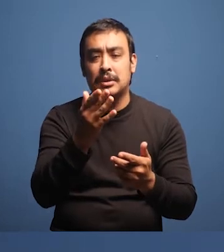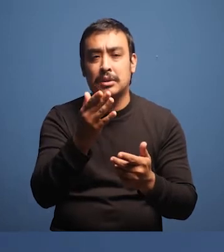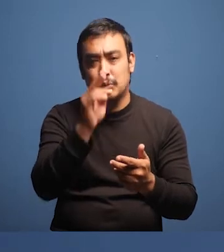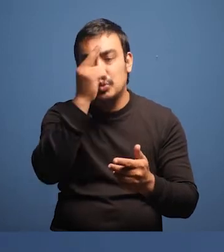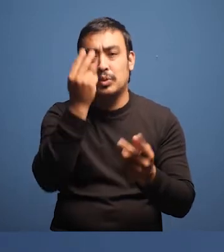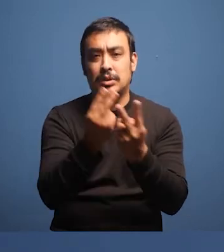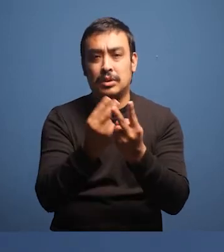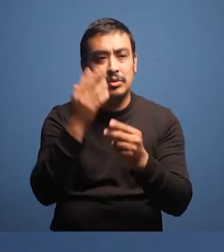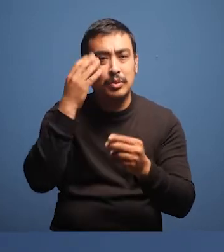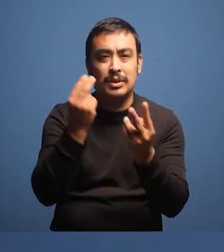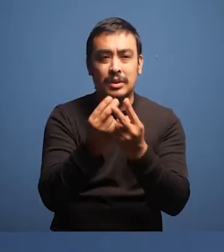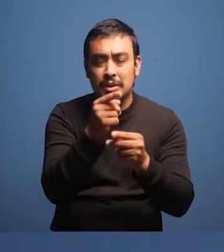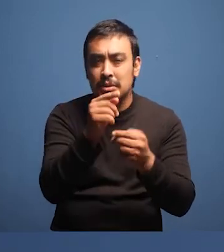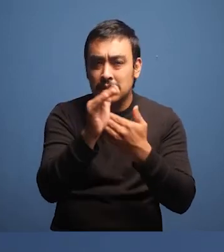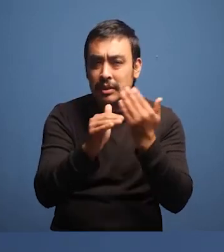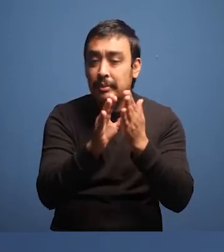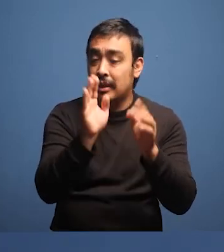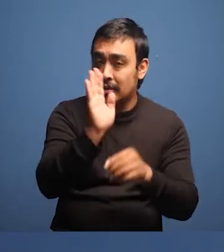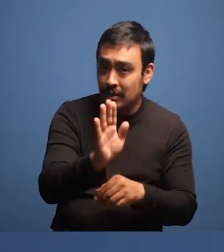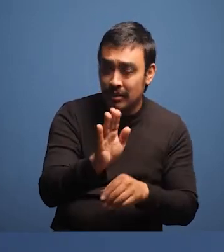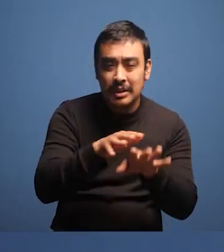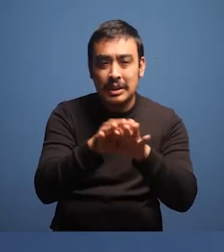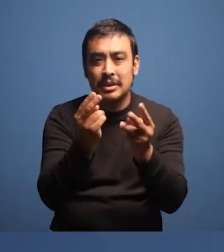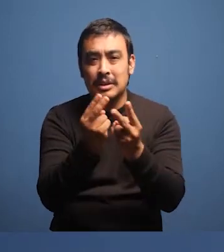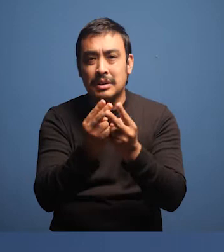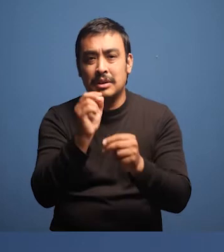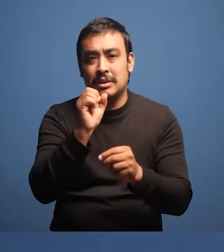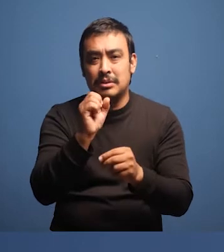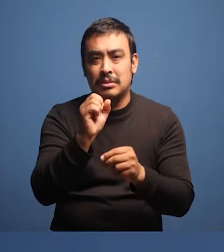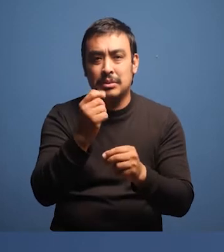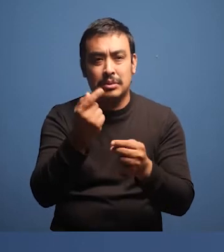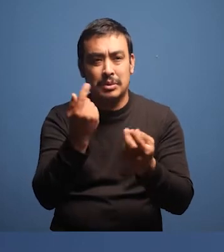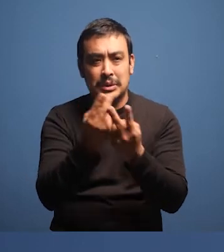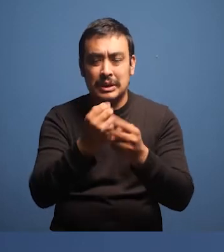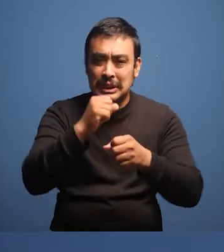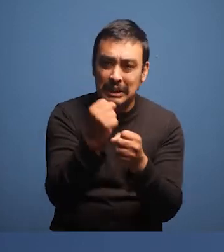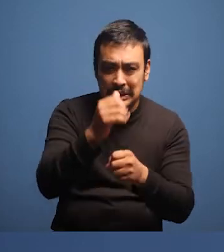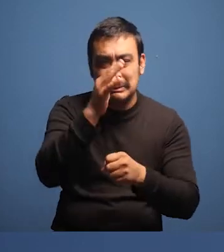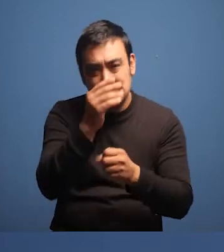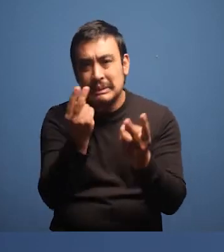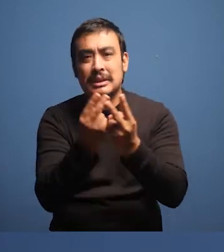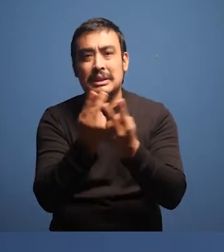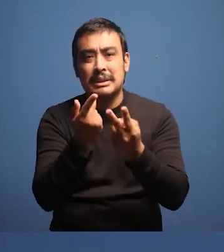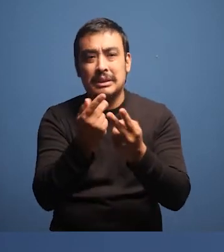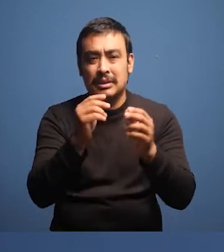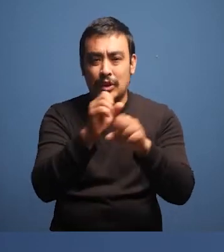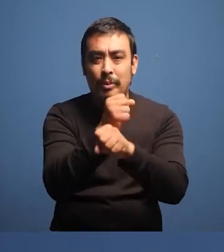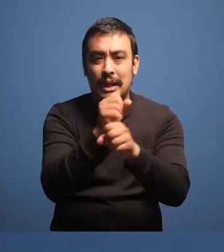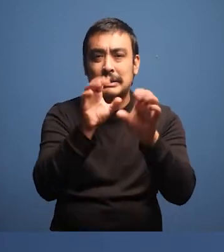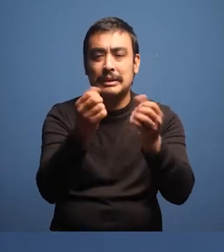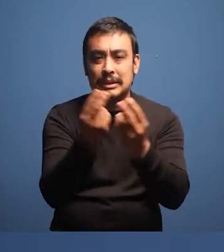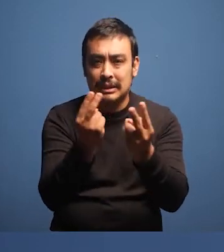सो त्यस्तो फिसिङहरू पनि भइरहेको हुन्छ। अब कति धेरैजनाको चाहिँ अब साइबर बुलिङ भइरहेको छ, कति धेरै साइबर स्टकिङ हुन्छ। त्यसै गरी